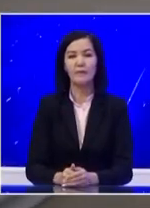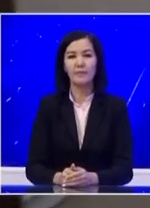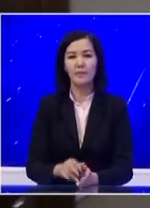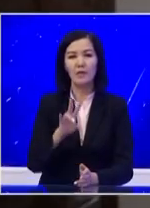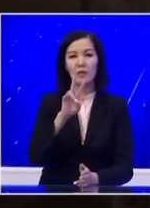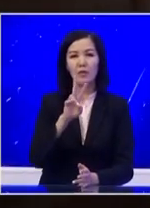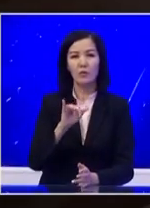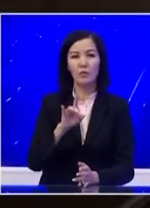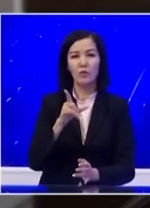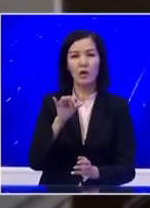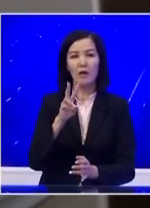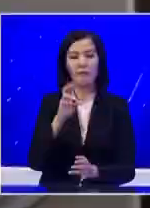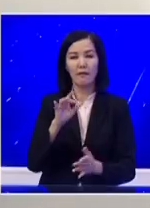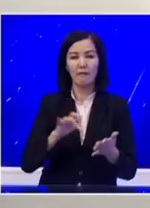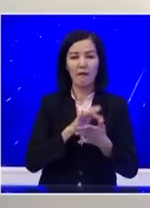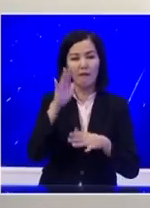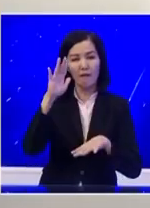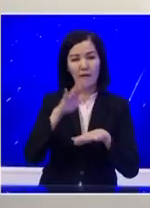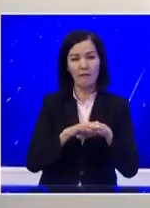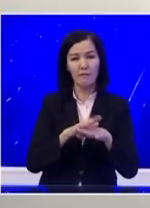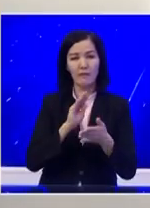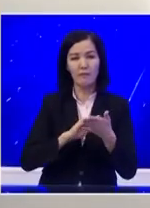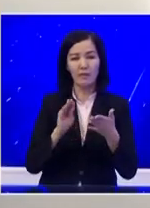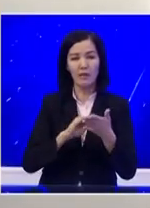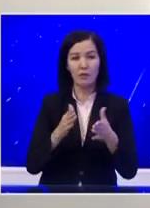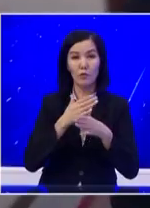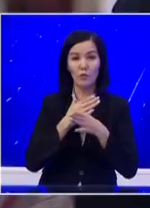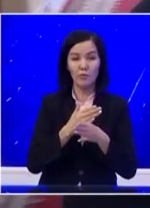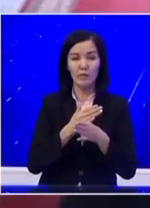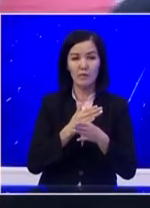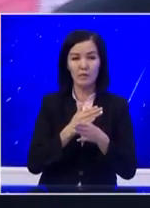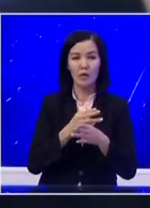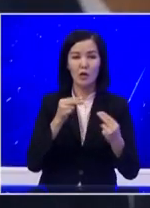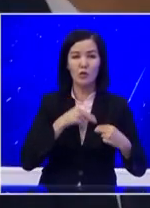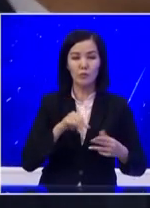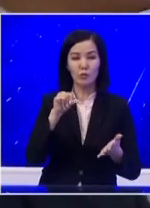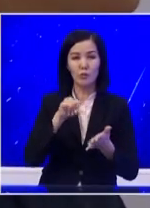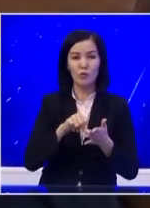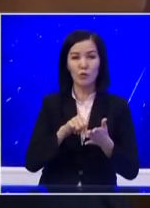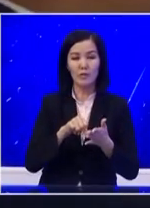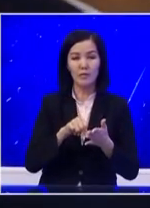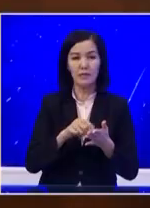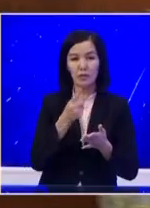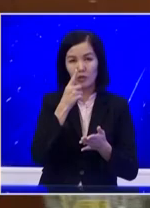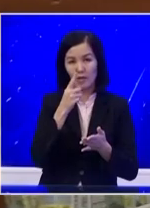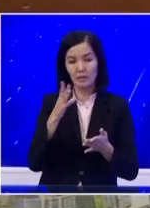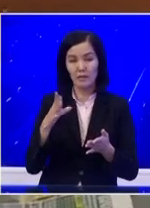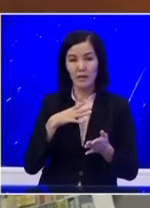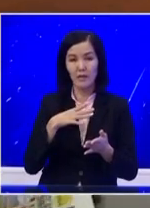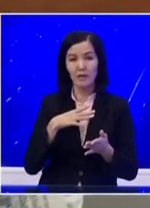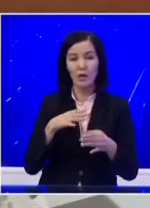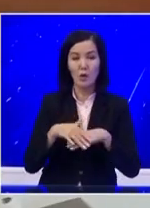Нұрған Атылу, Талдықорған қала әкімінің баспасөз хатшысы әрі кеңесшісі. Бұл жұмысқа орналасқанына көп уақыт болған жоқ. Ол бұқаралық